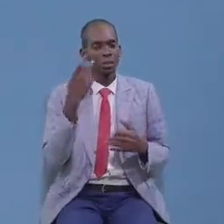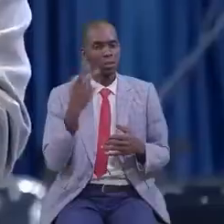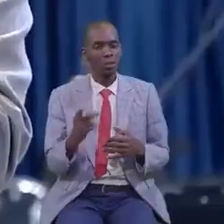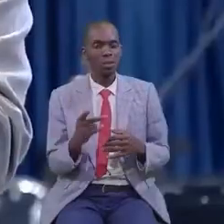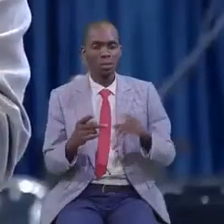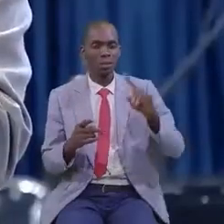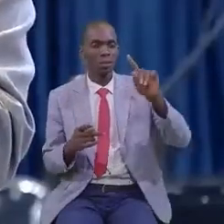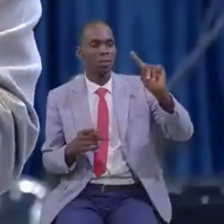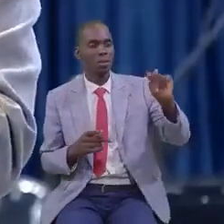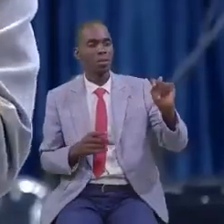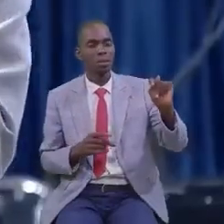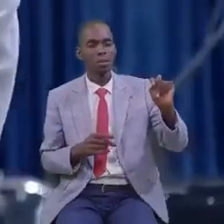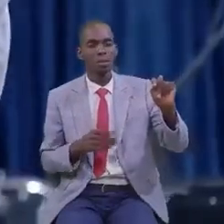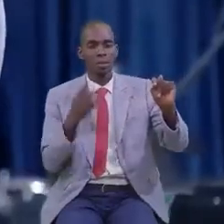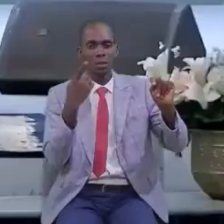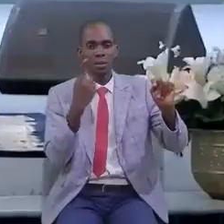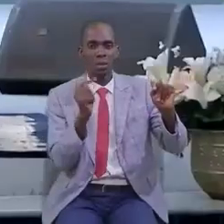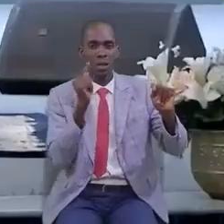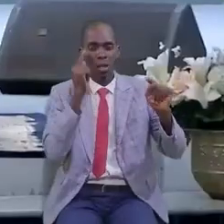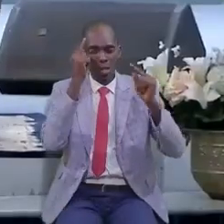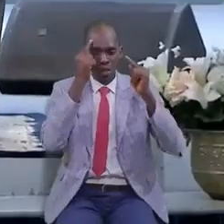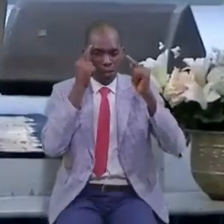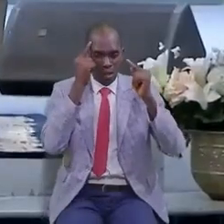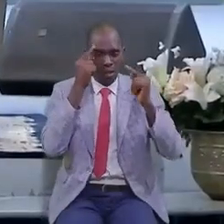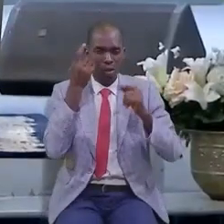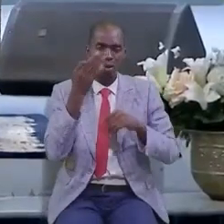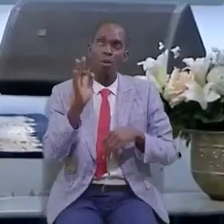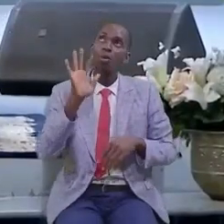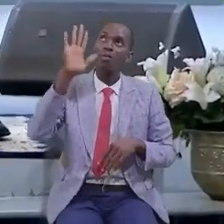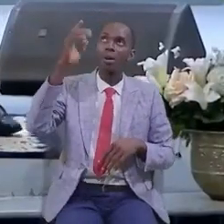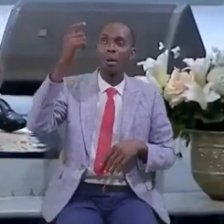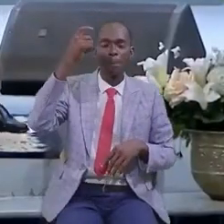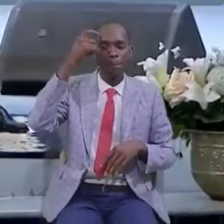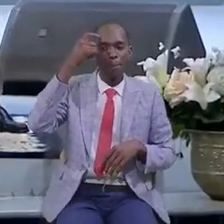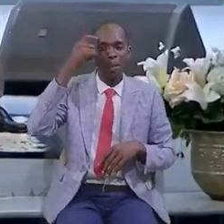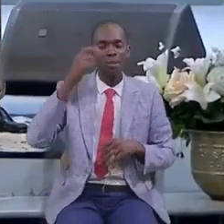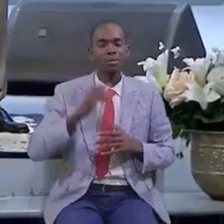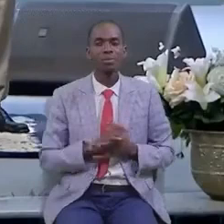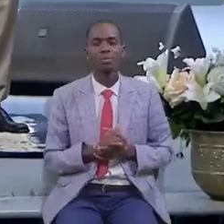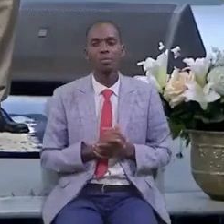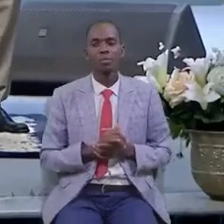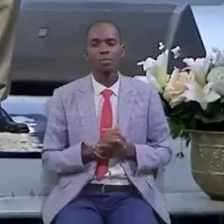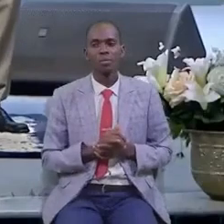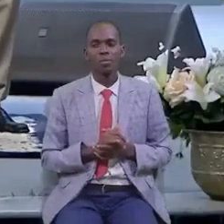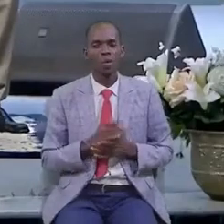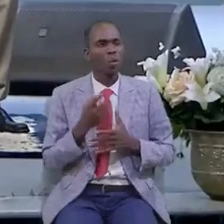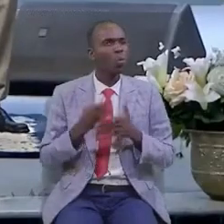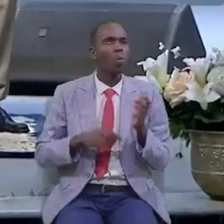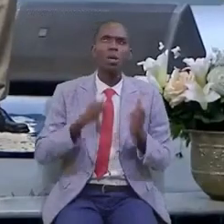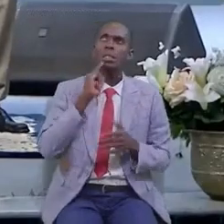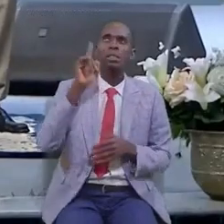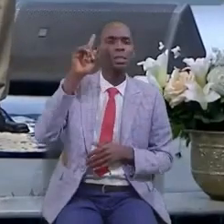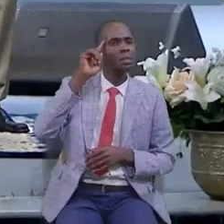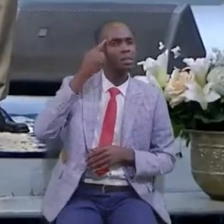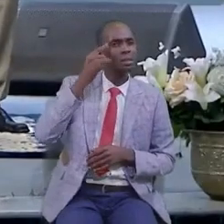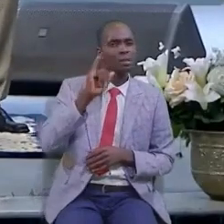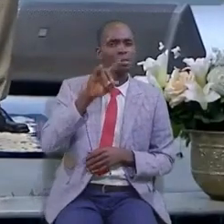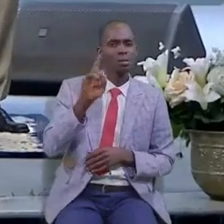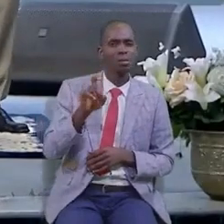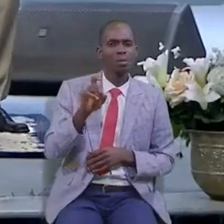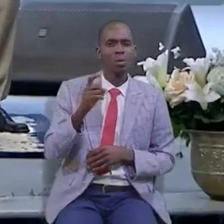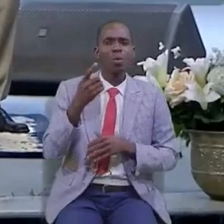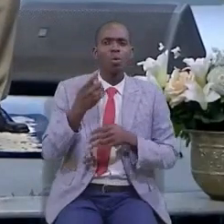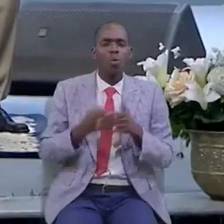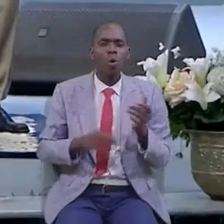ఆఫ్ హిస్ మైండ్. ఇప్పుడు ఆయన మనసులో ఉన్న ఆలోచనలు మూడవ అంశంగా చూద్దాం. వాట్ ఇస్ థింకింగ్? ఆయన ఏం ఆలోచన చేస్తున్నాడు? వాట్ ఆర్